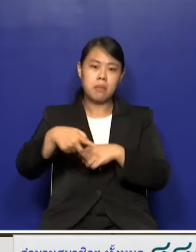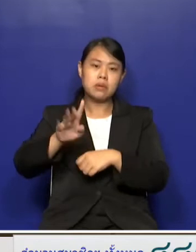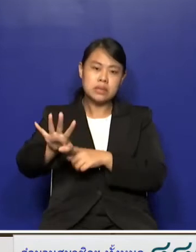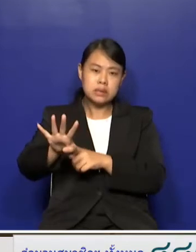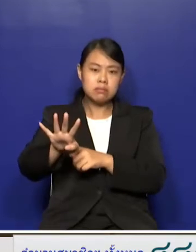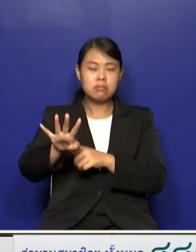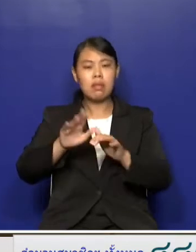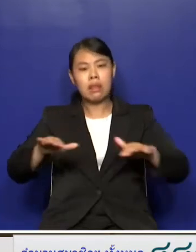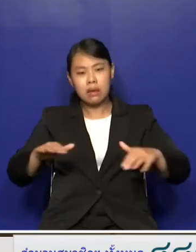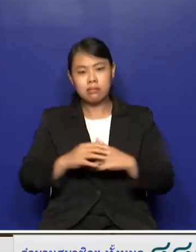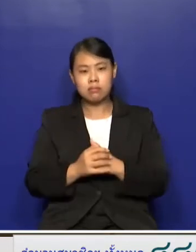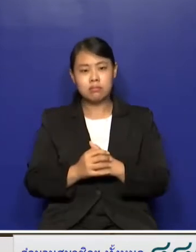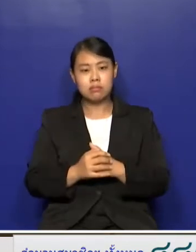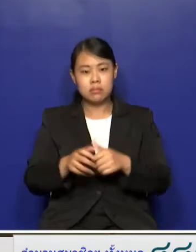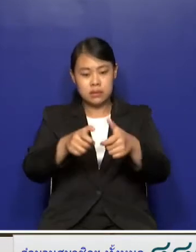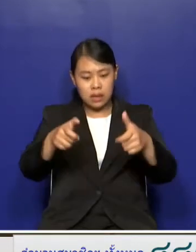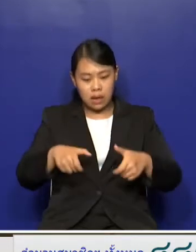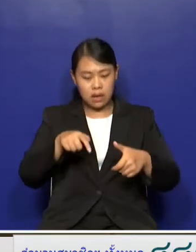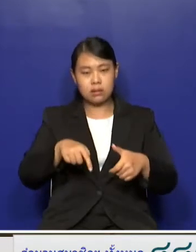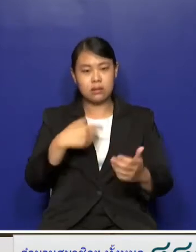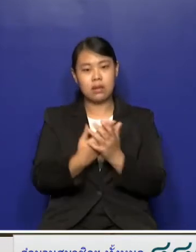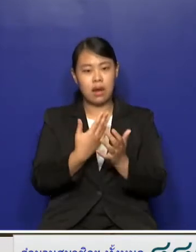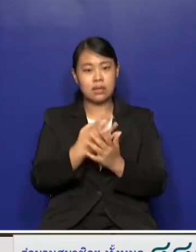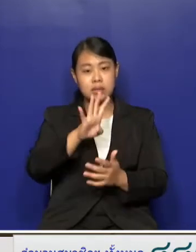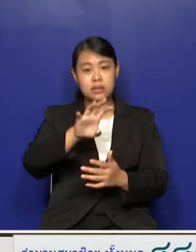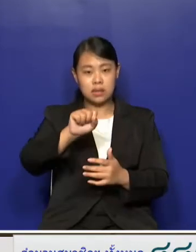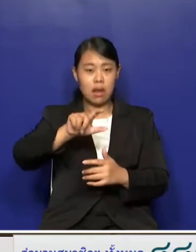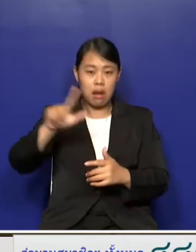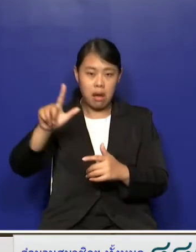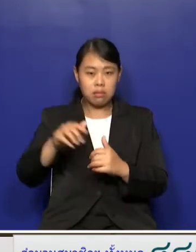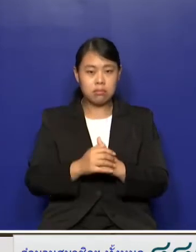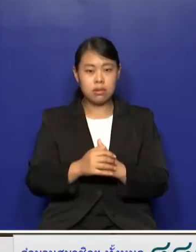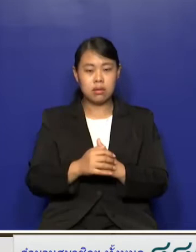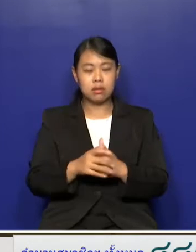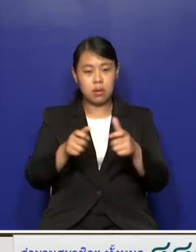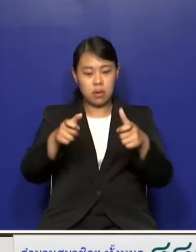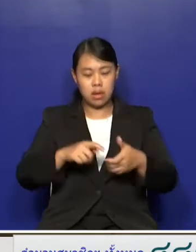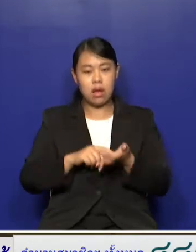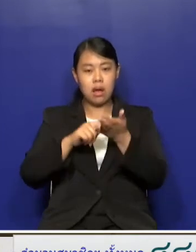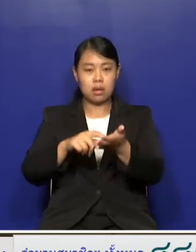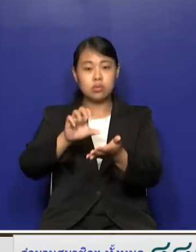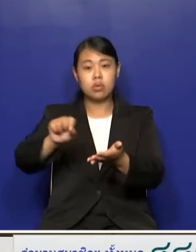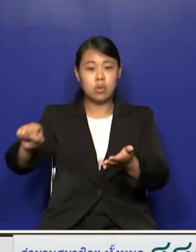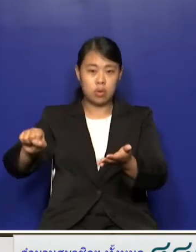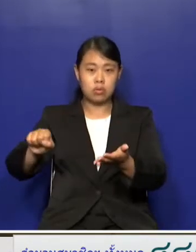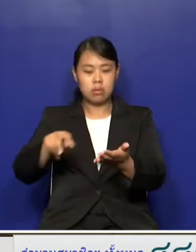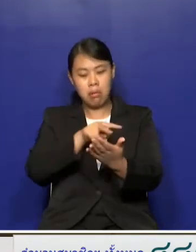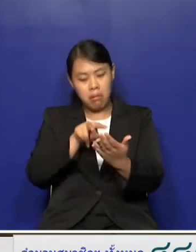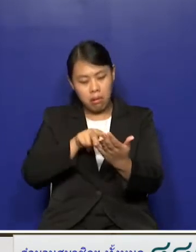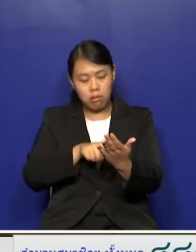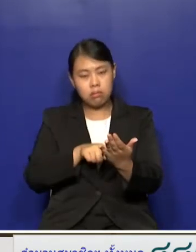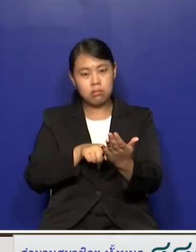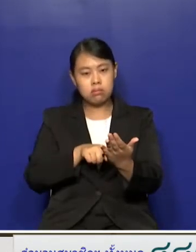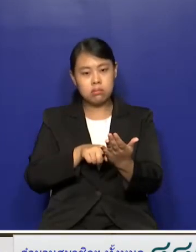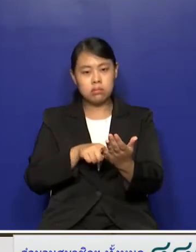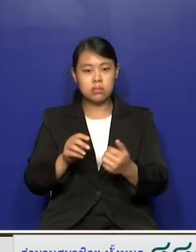ที่การนำเงินไปใช้ 4แสนกว่าล้านนะครับมารายงานต่อสภาผู้แทนราษฎรแต่แล้ว